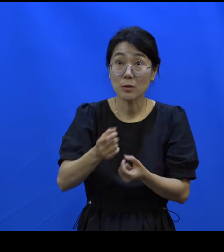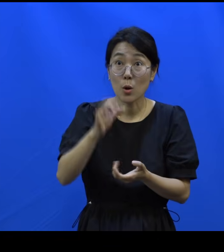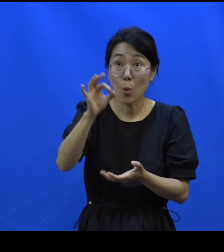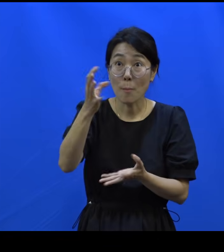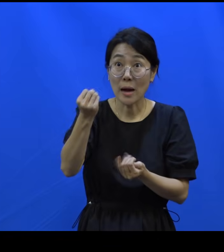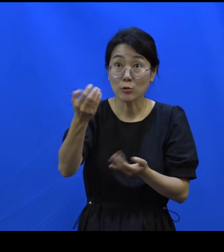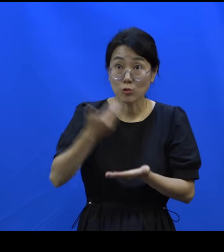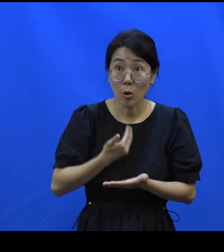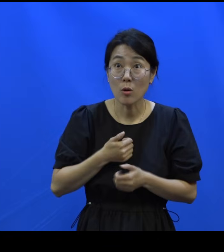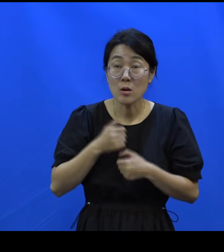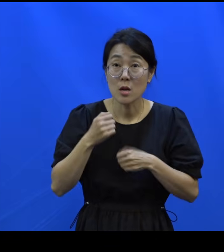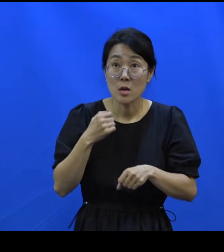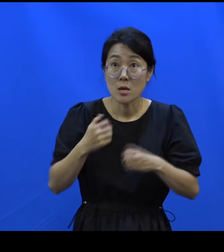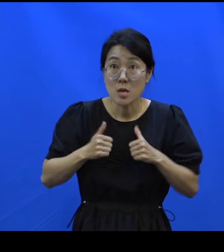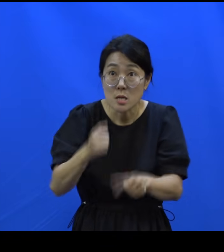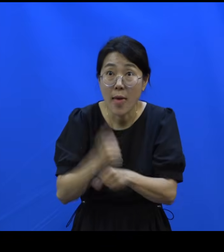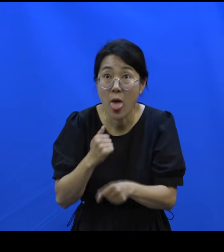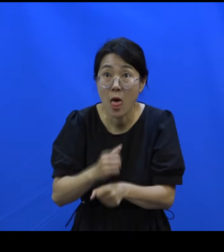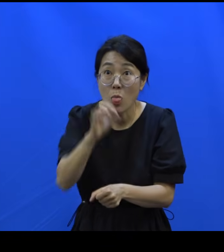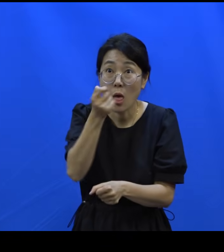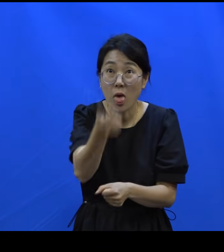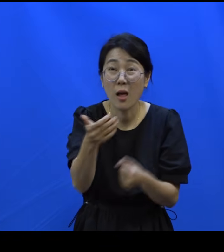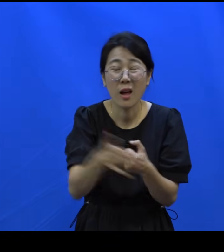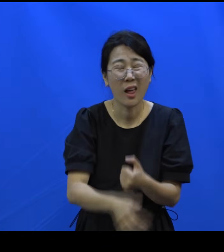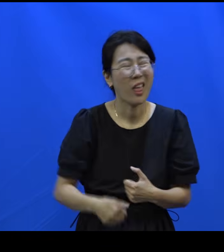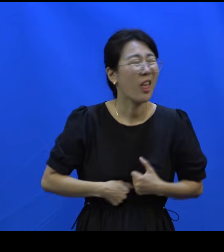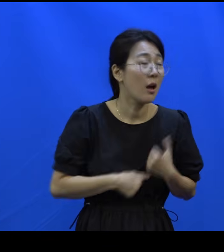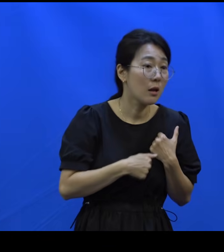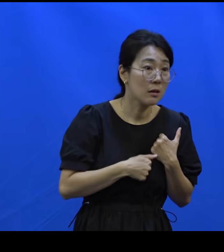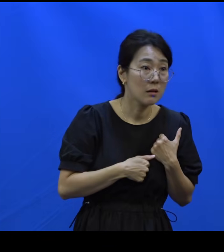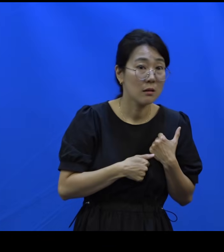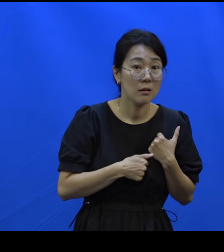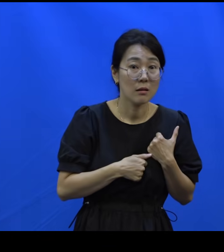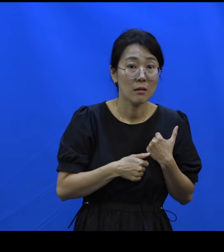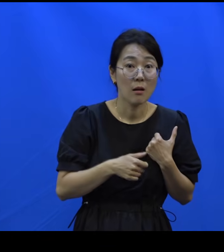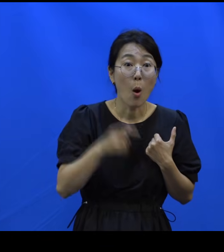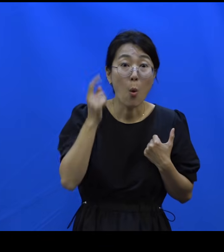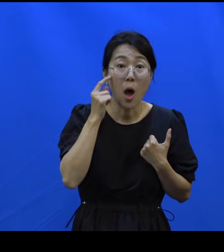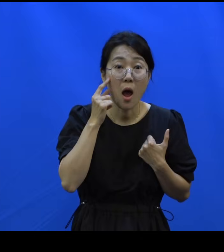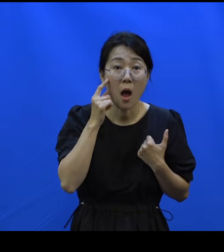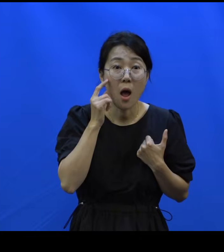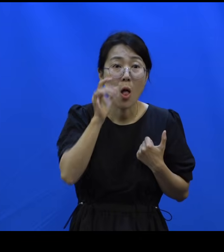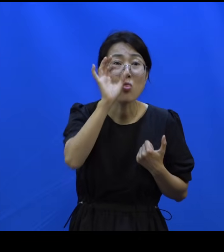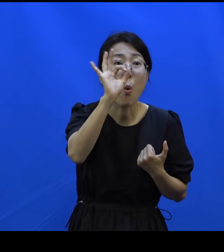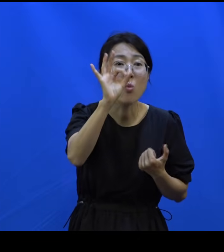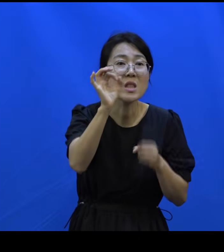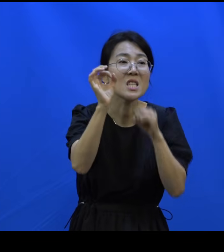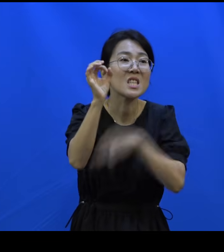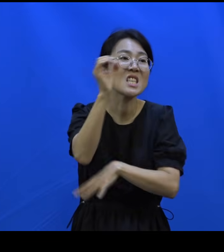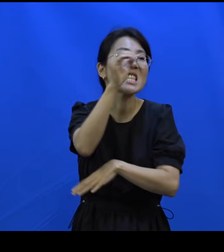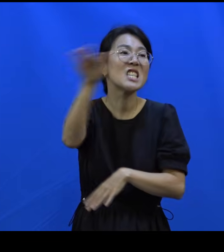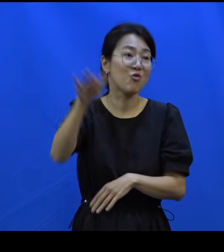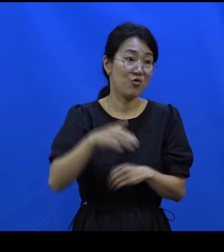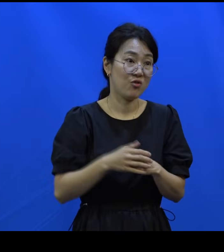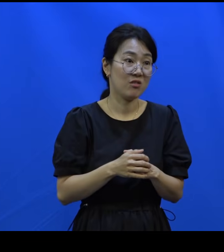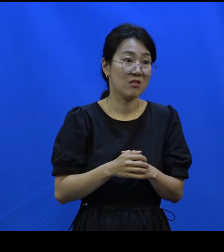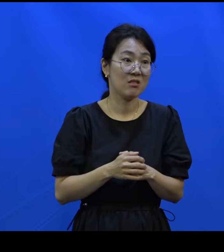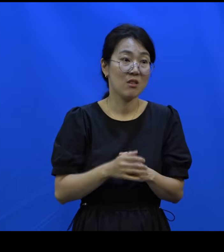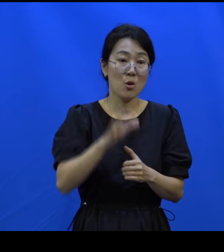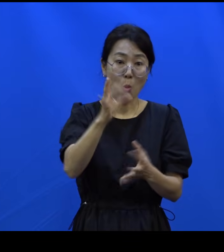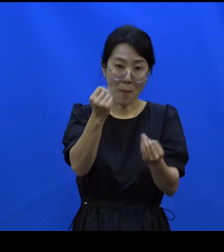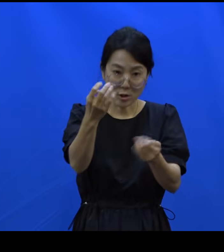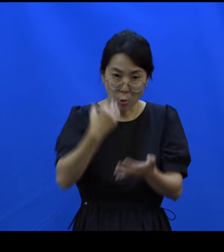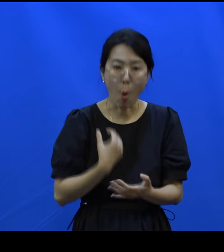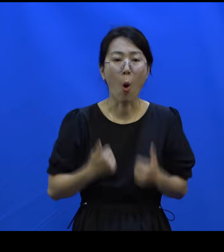하나님의 부르심에 순종하는 것. 돈 때문에 하는 일은 힘들어요, 여러분. 액수를 자꾸 따지면 피곤해지잖아요. 그리스도인들의 내적인 동기가